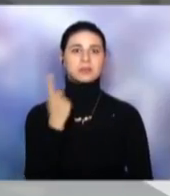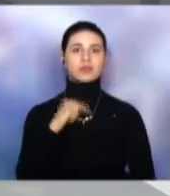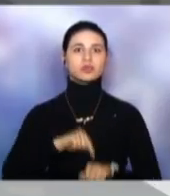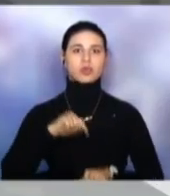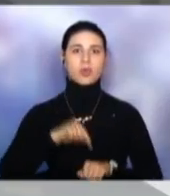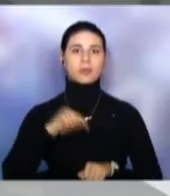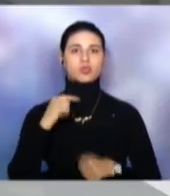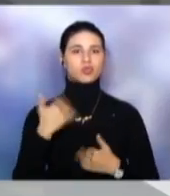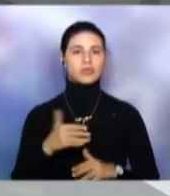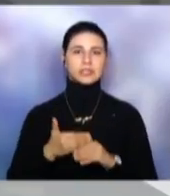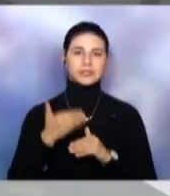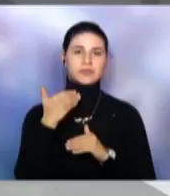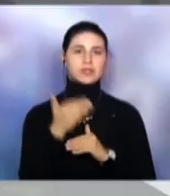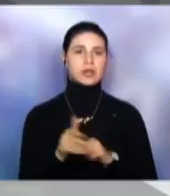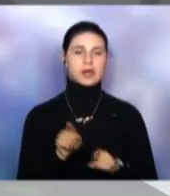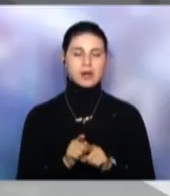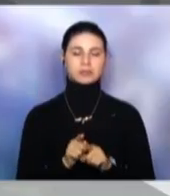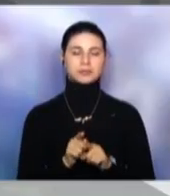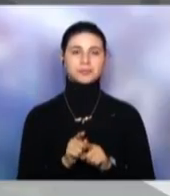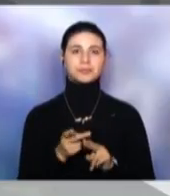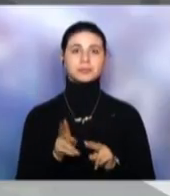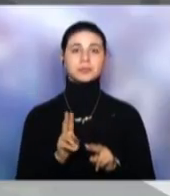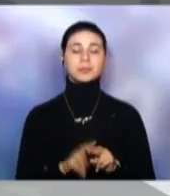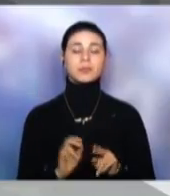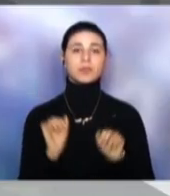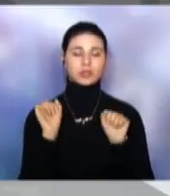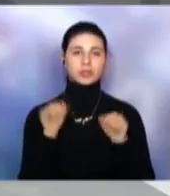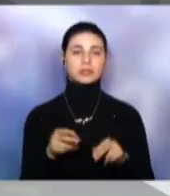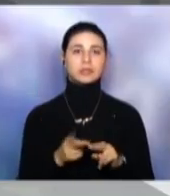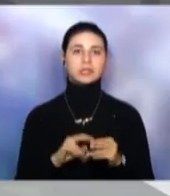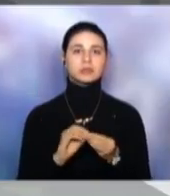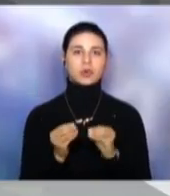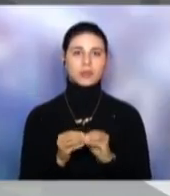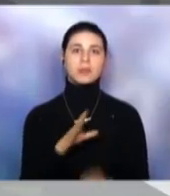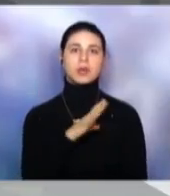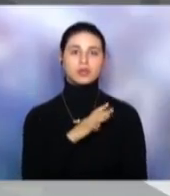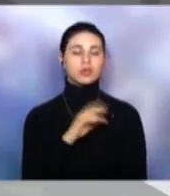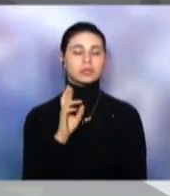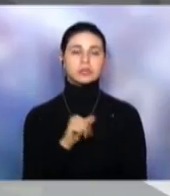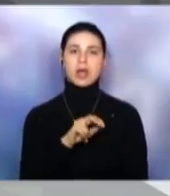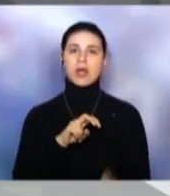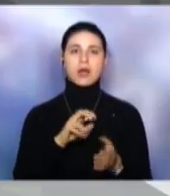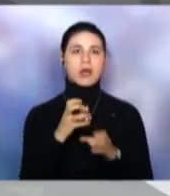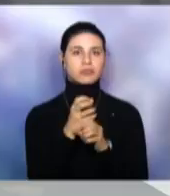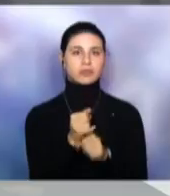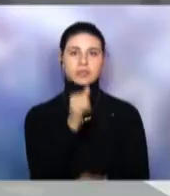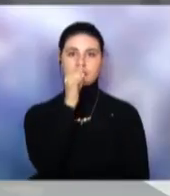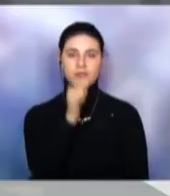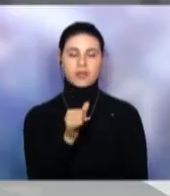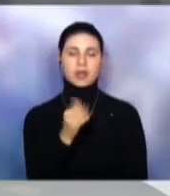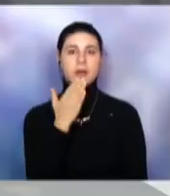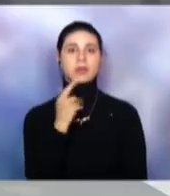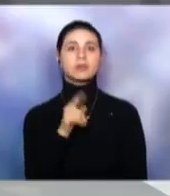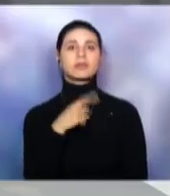და სხვა სიმპტომებით იგრძნობს პაციენტი. შესაბამისად შესაძლებელია ეს პრობლემა გაჩნდეს და აღარ მოიხსნას. ანუ მარტივად რო